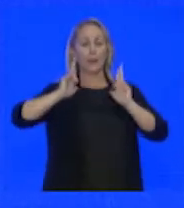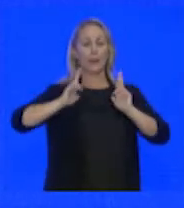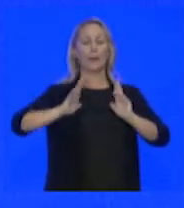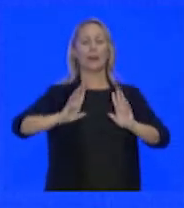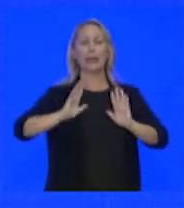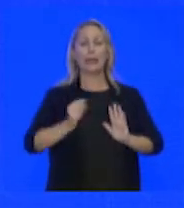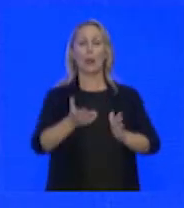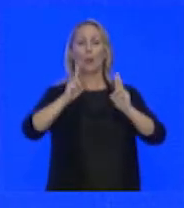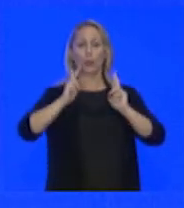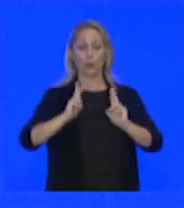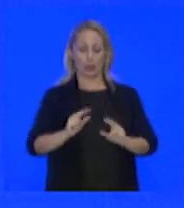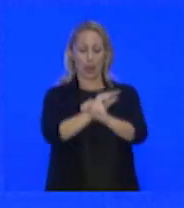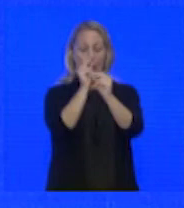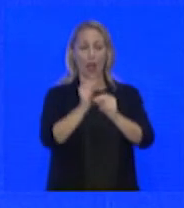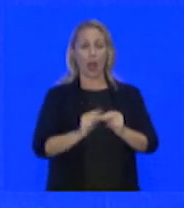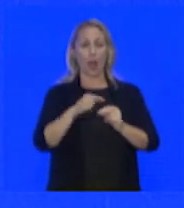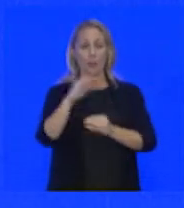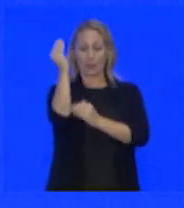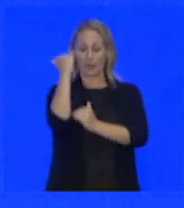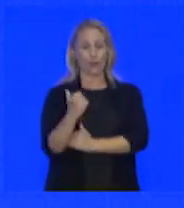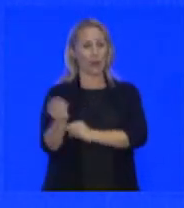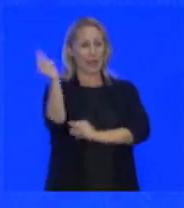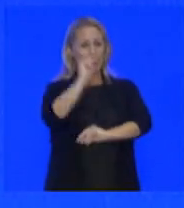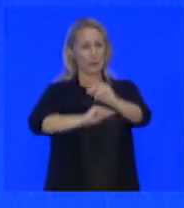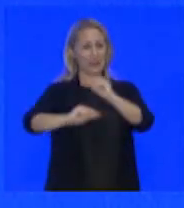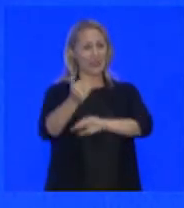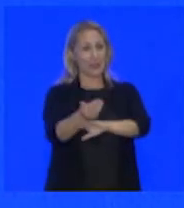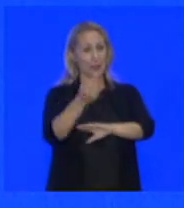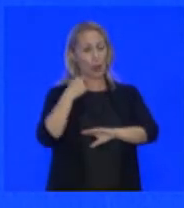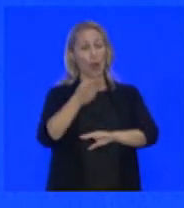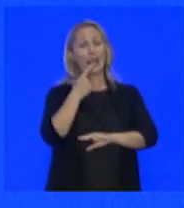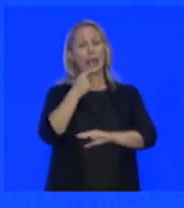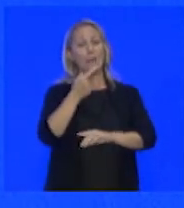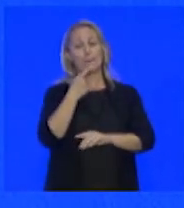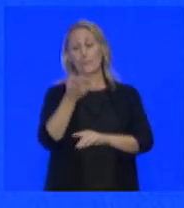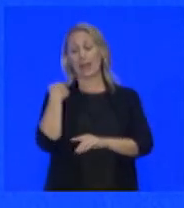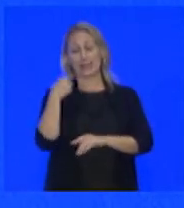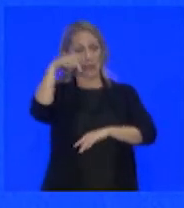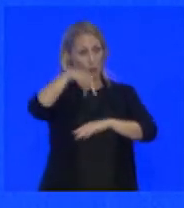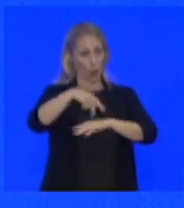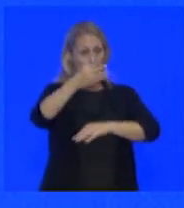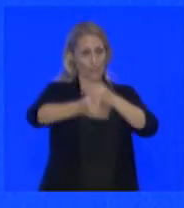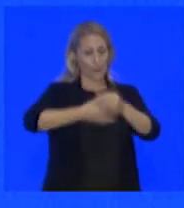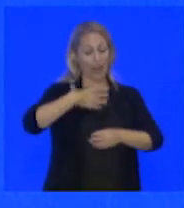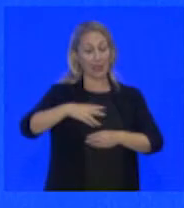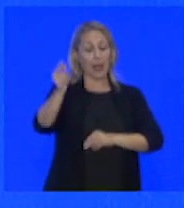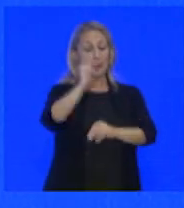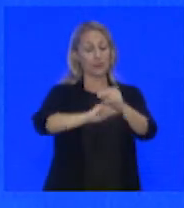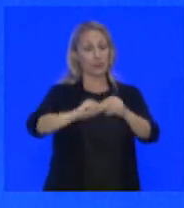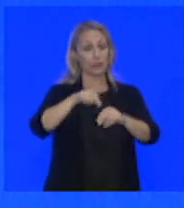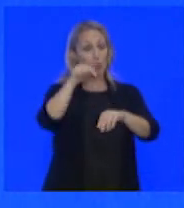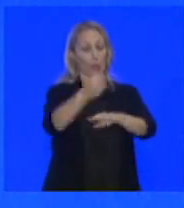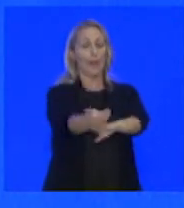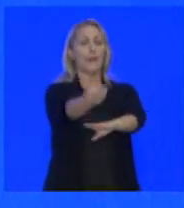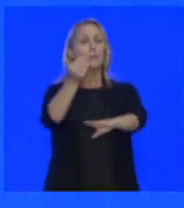αυτό και ψηφίσαμε νωρίτερα από ό,τι είχα εξαγγείλει πέρυσι από αυτό εδώ το βήμα, τη μείωση του